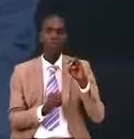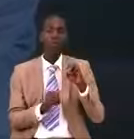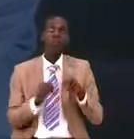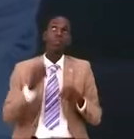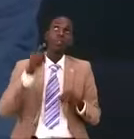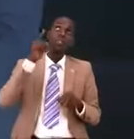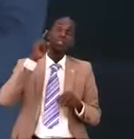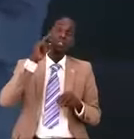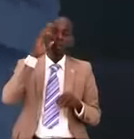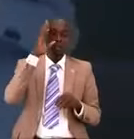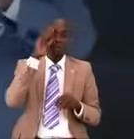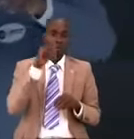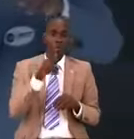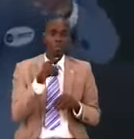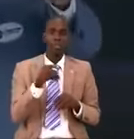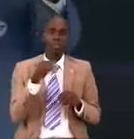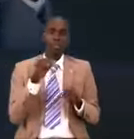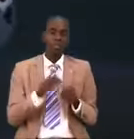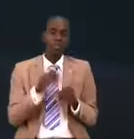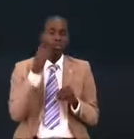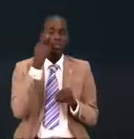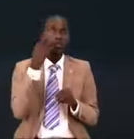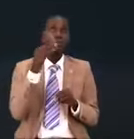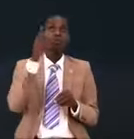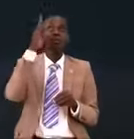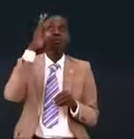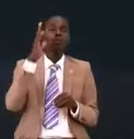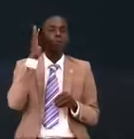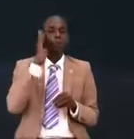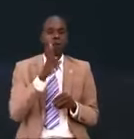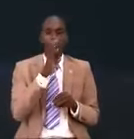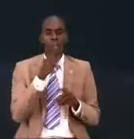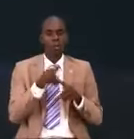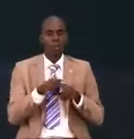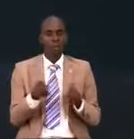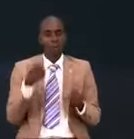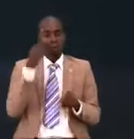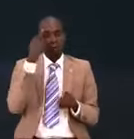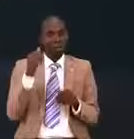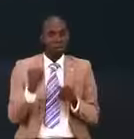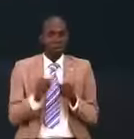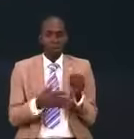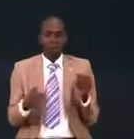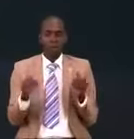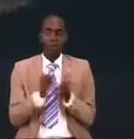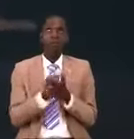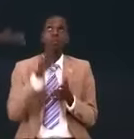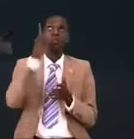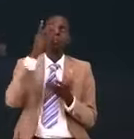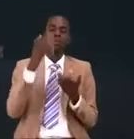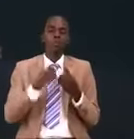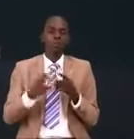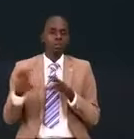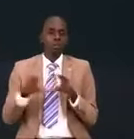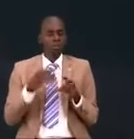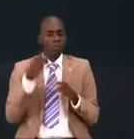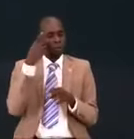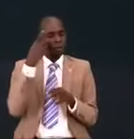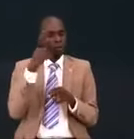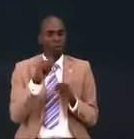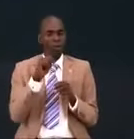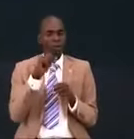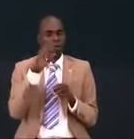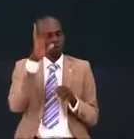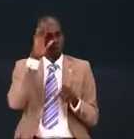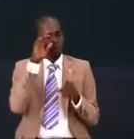accomplir pour Abraham son ami dépendait de l'attitude et des activités